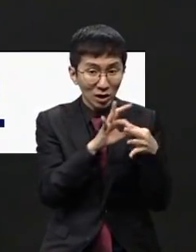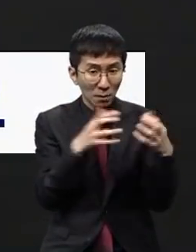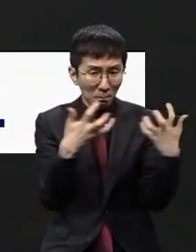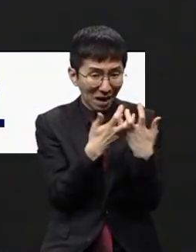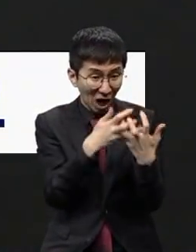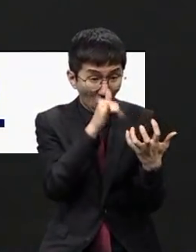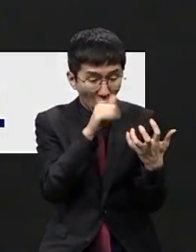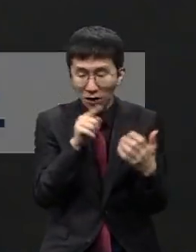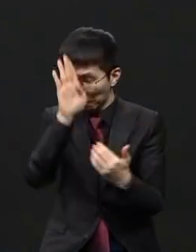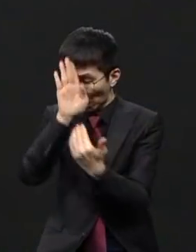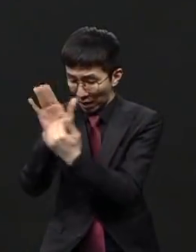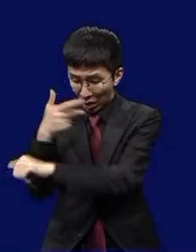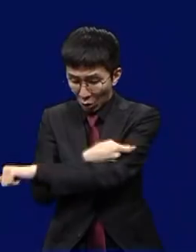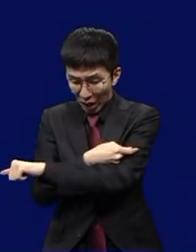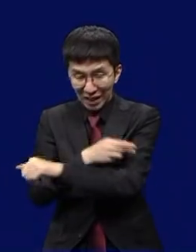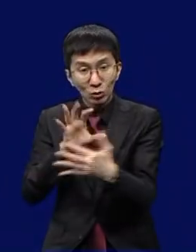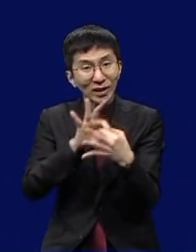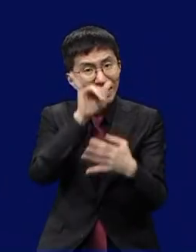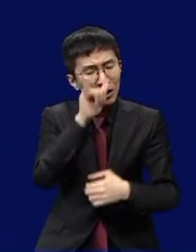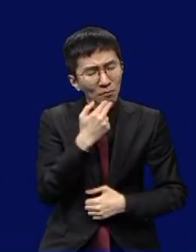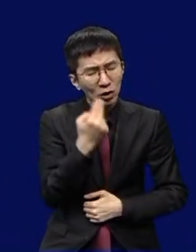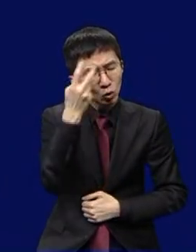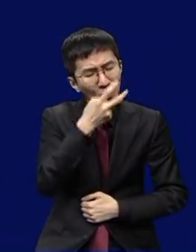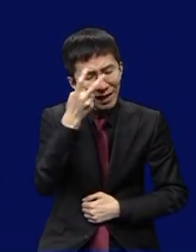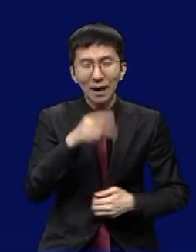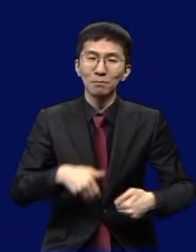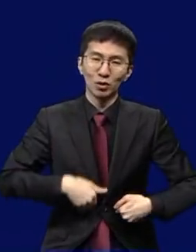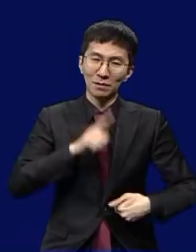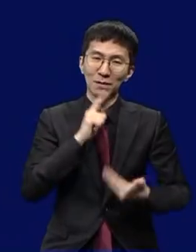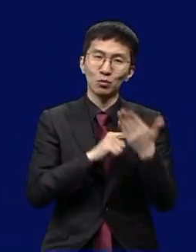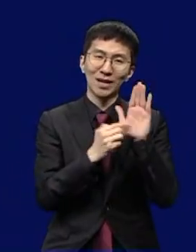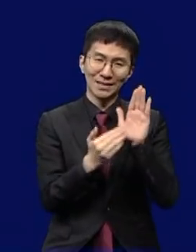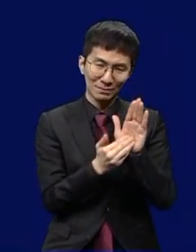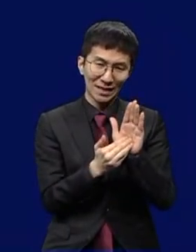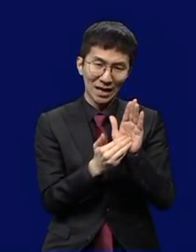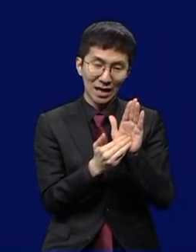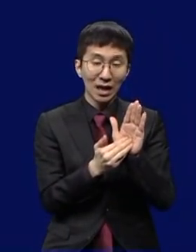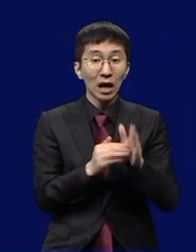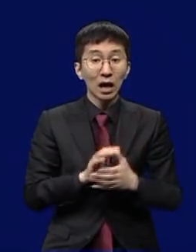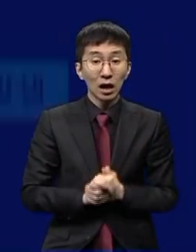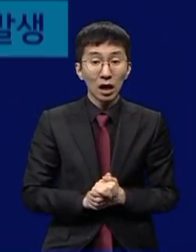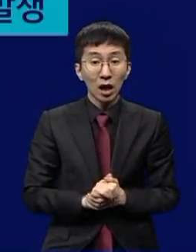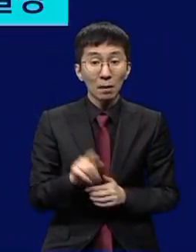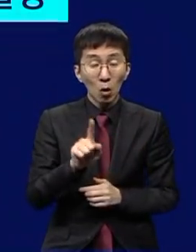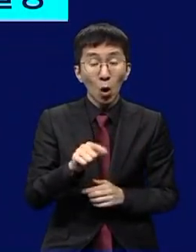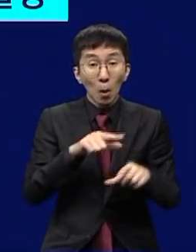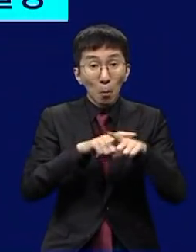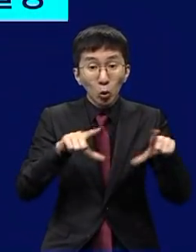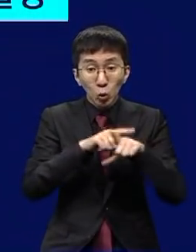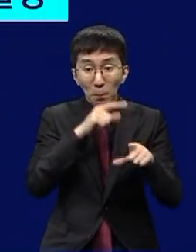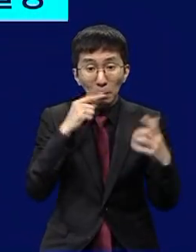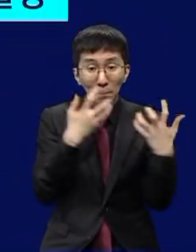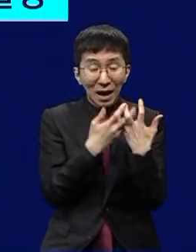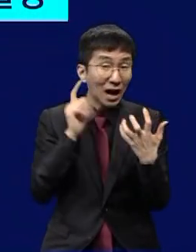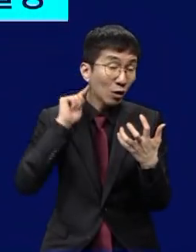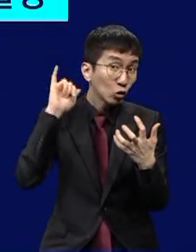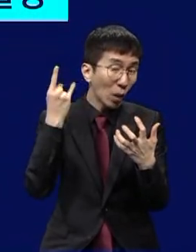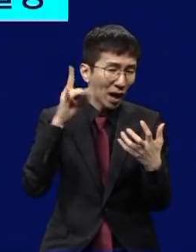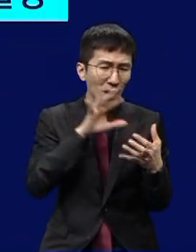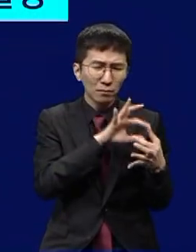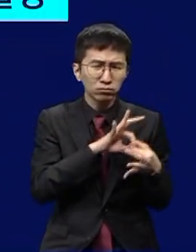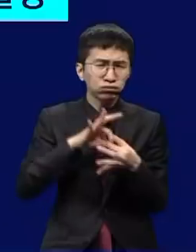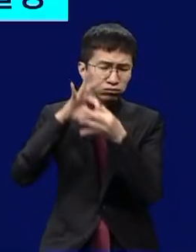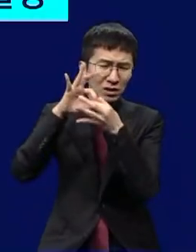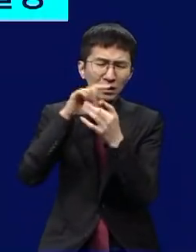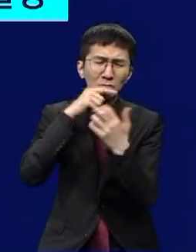한다고 밝혔습니다. 이 병은 혈전이 뇌혈관을 막는 것으로 일반 혈전증과 달리 인구 100만 명당